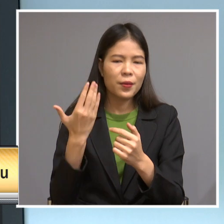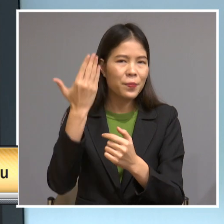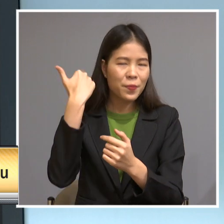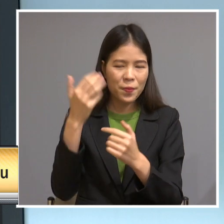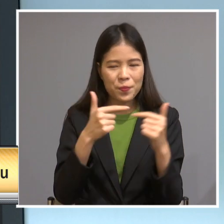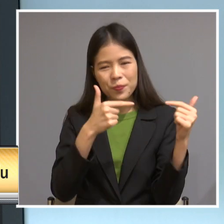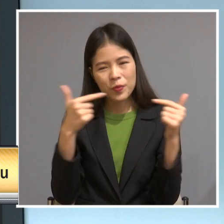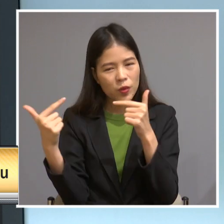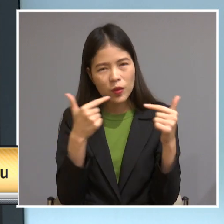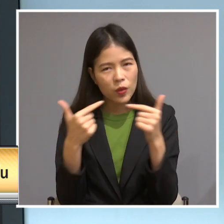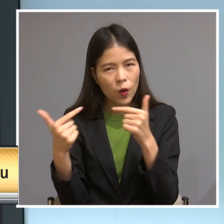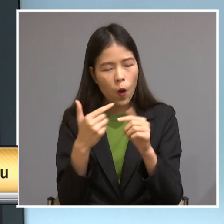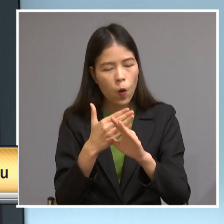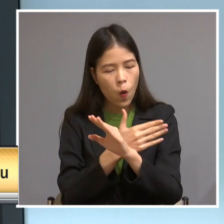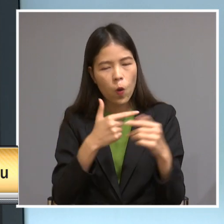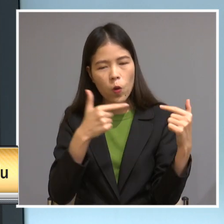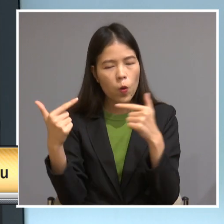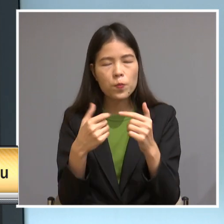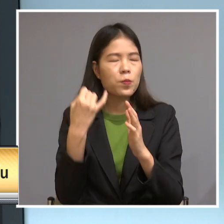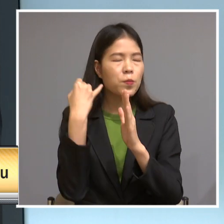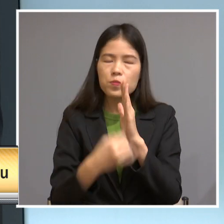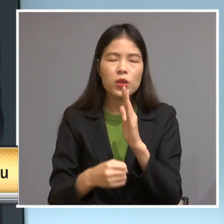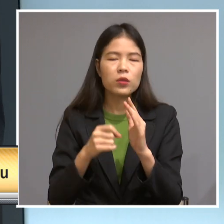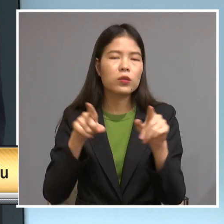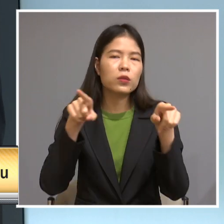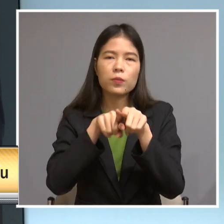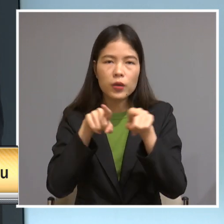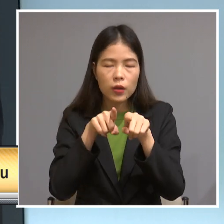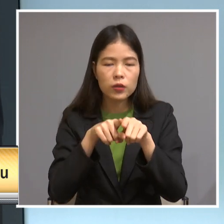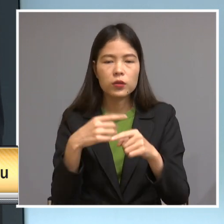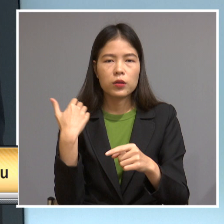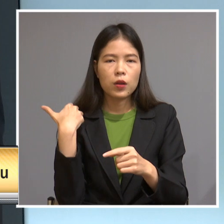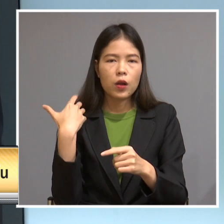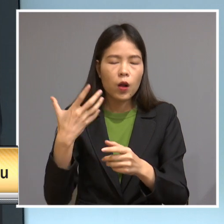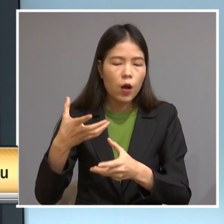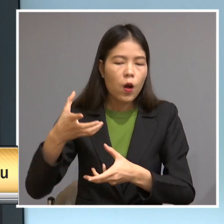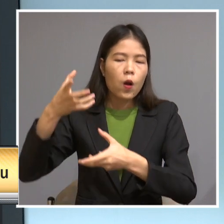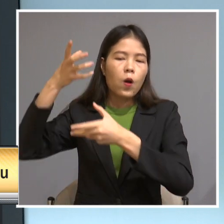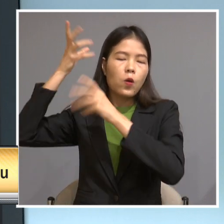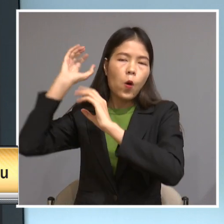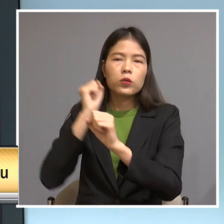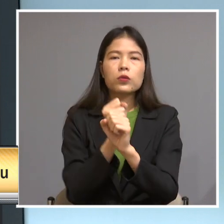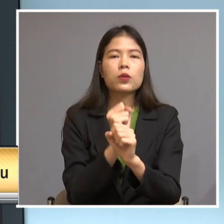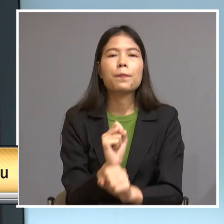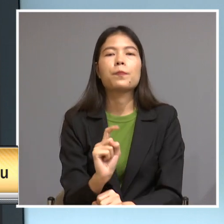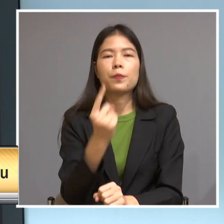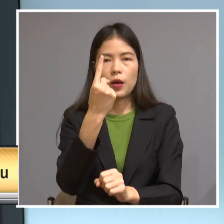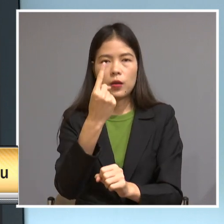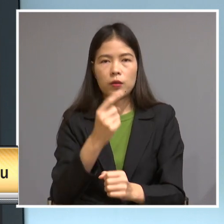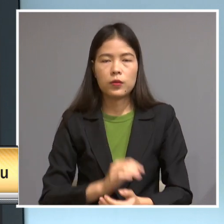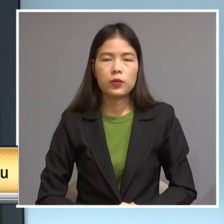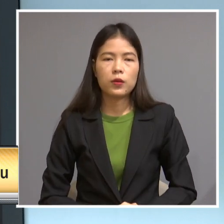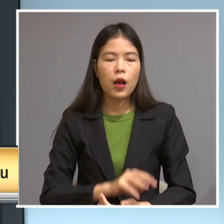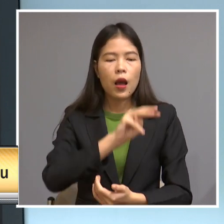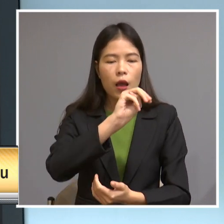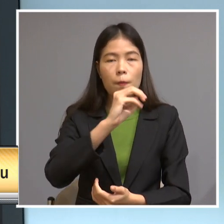่ทำลไปทาเลอกทีหลัไม่ได้มผิดทั้งหมดมัทำไม่ได้เขาก็ใหแลบไปถวนใหม่ไปทำให่MOUก็ต้องทำให้แน่น